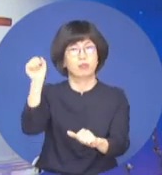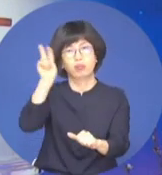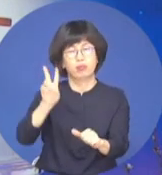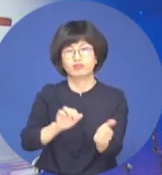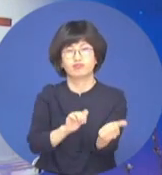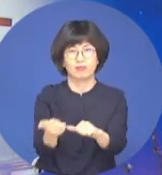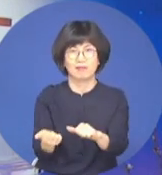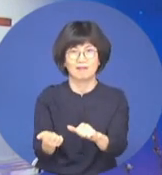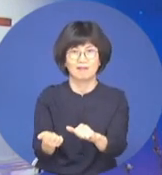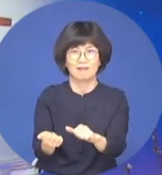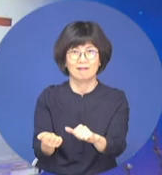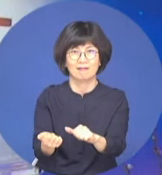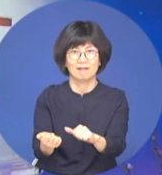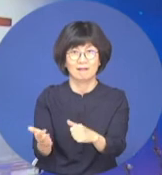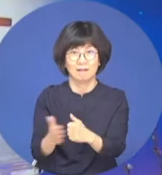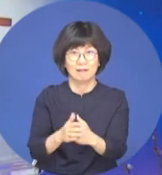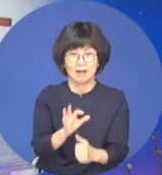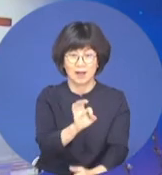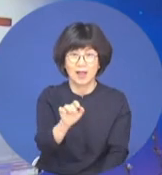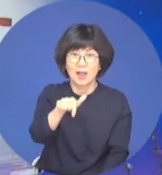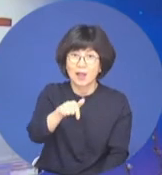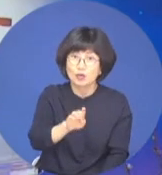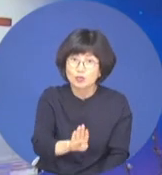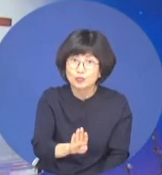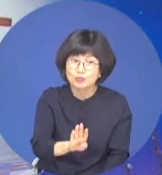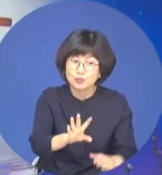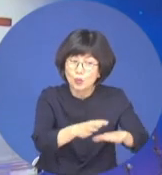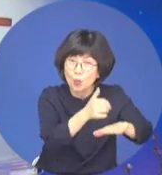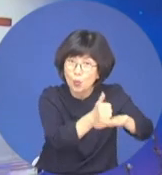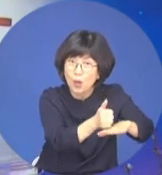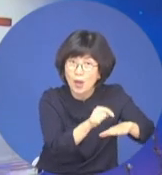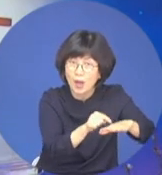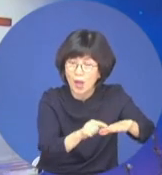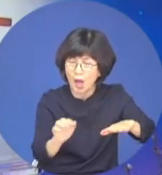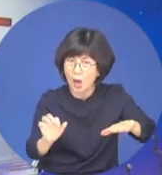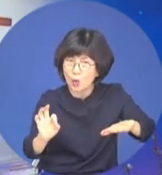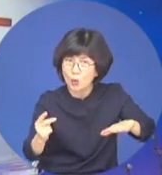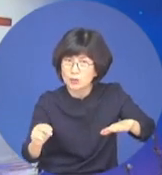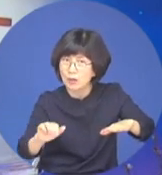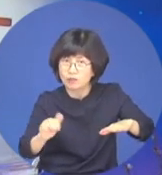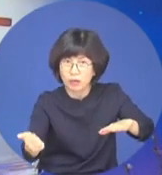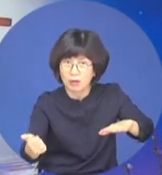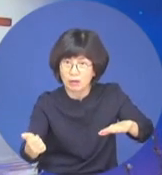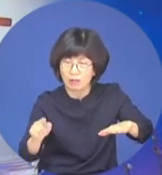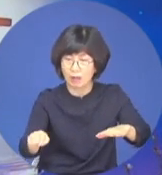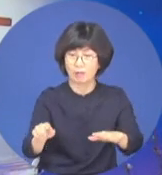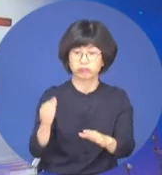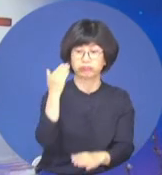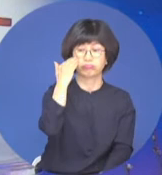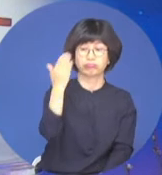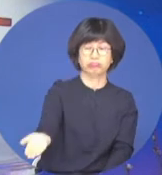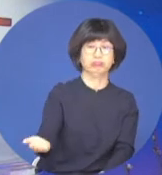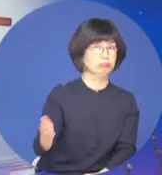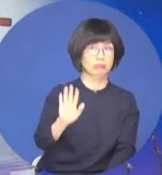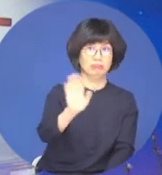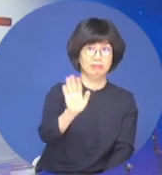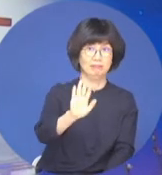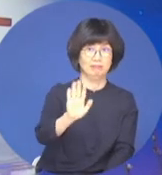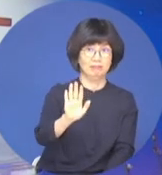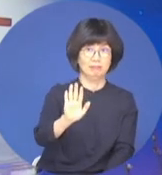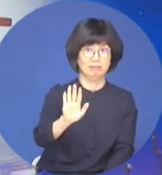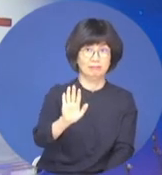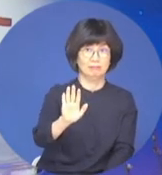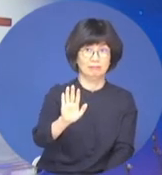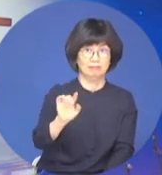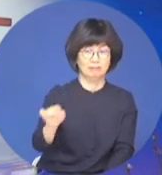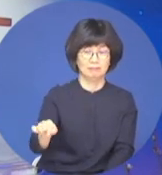그러니까 이 애굽의 느고 왕이 요시아가 죽고 나니까 남쪽 유다를 그냥 두지 않을 거 아닙니까? 남쪽 유다는